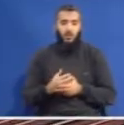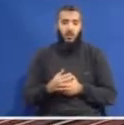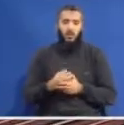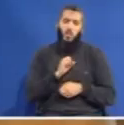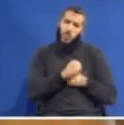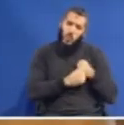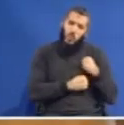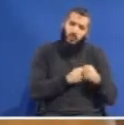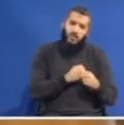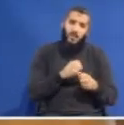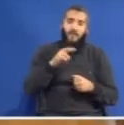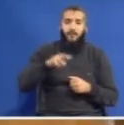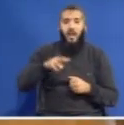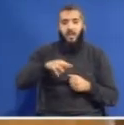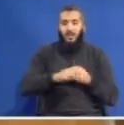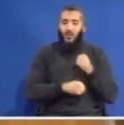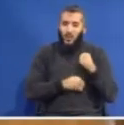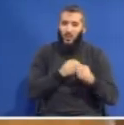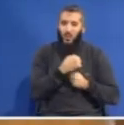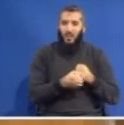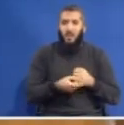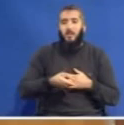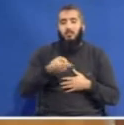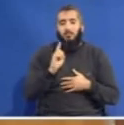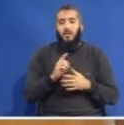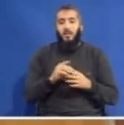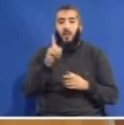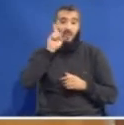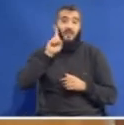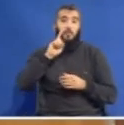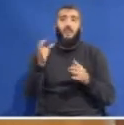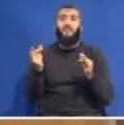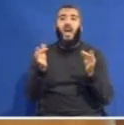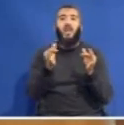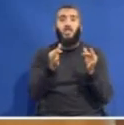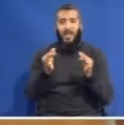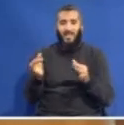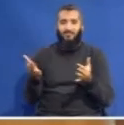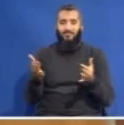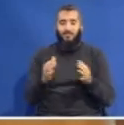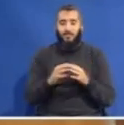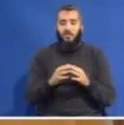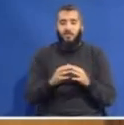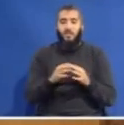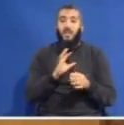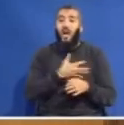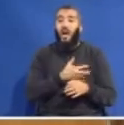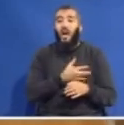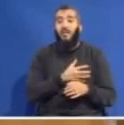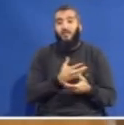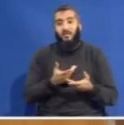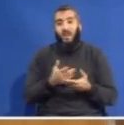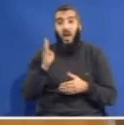وتألمتي، حقيقة الألم هذا ما نكروش عليك، يعني المرأة من طبعها أنها تخاف على نفسها، تخاف